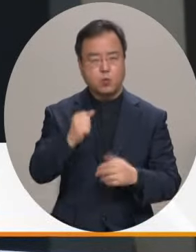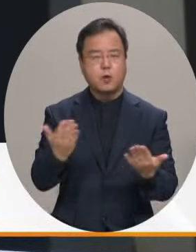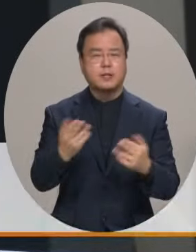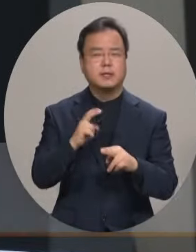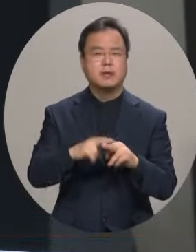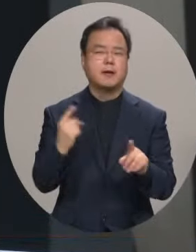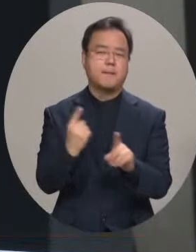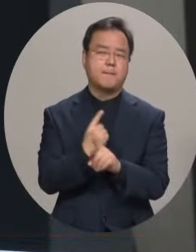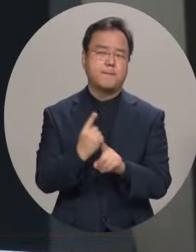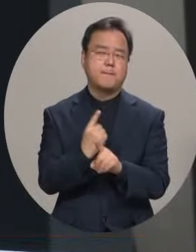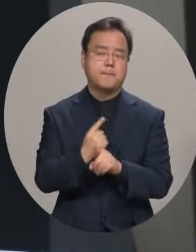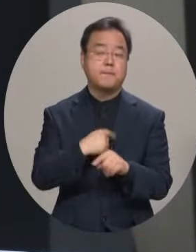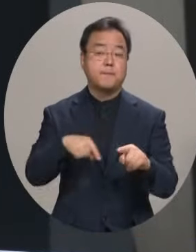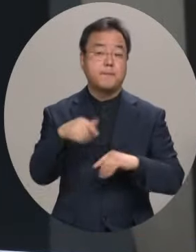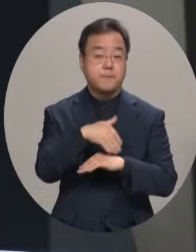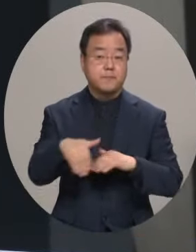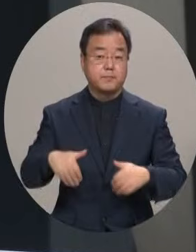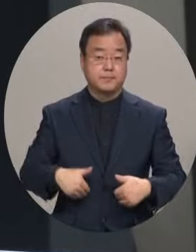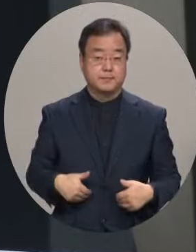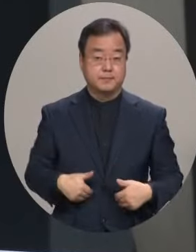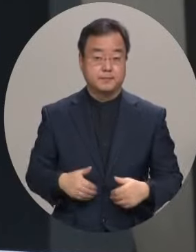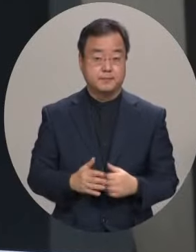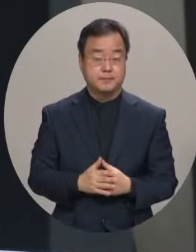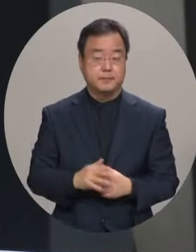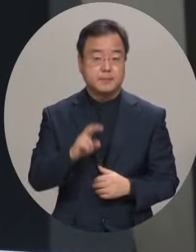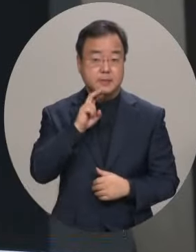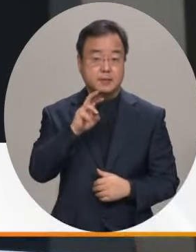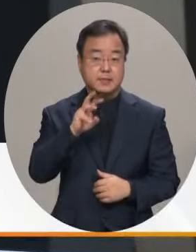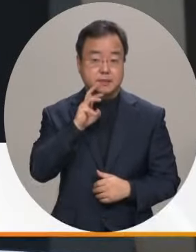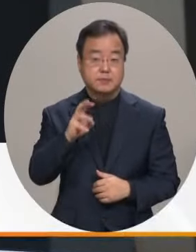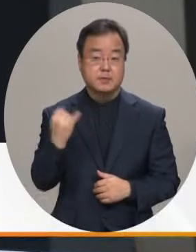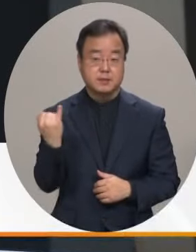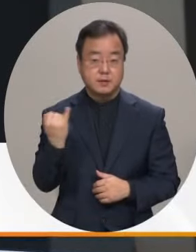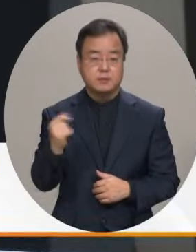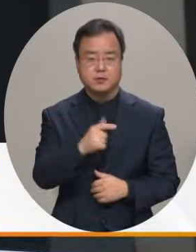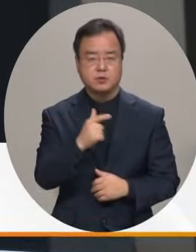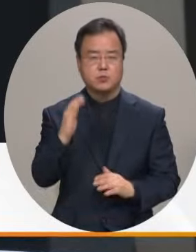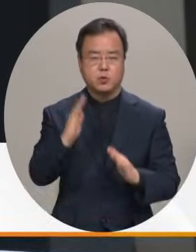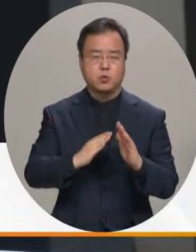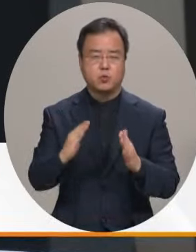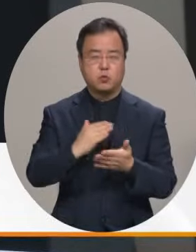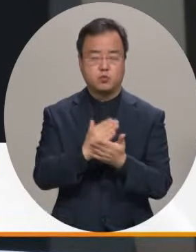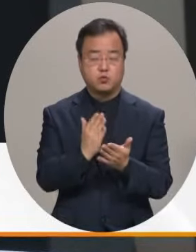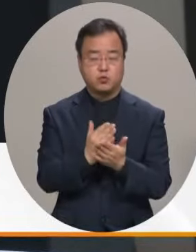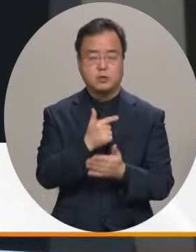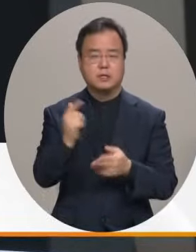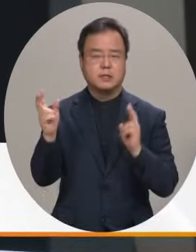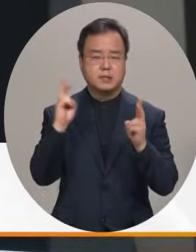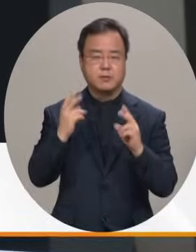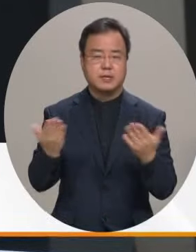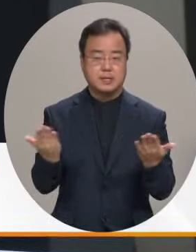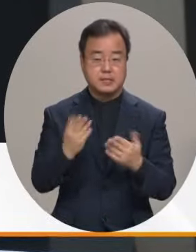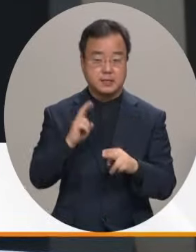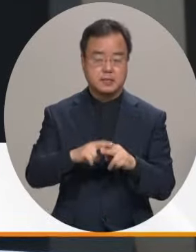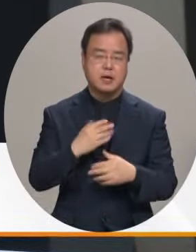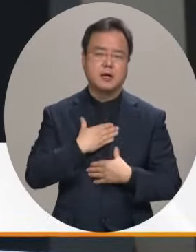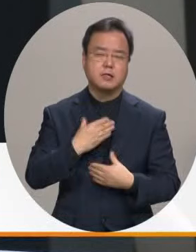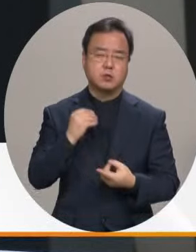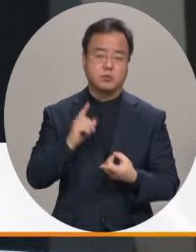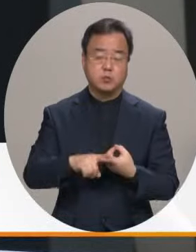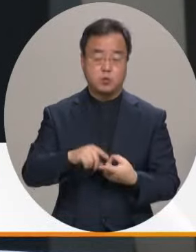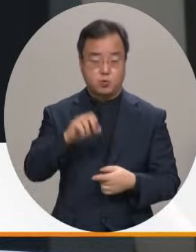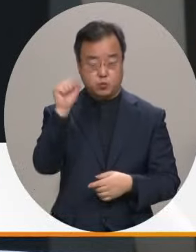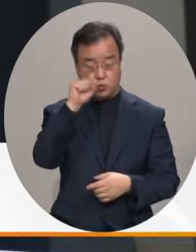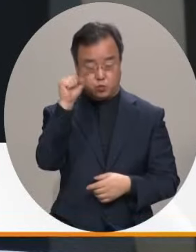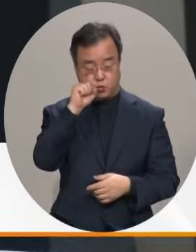그런 정책이 어 필요합니다 그리고 2 30대 여성들은 공공부문과 대기업 일자리 안정성에 대한 선호가 어